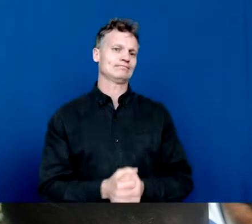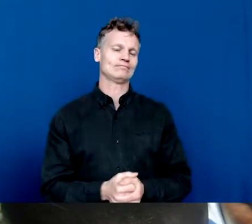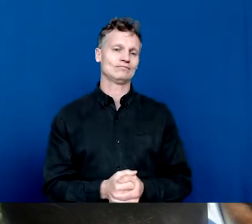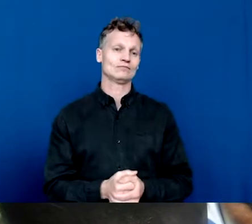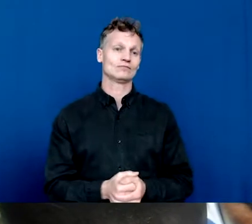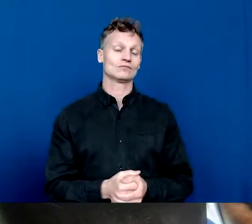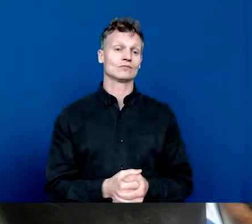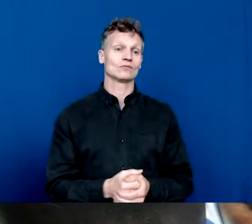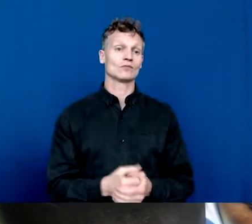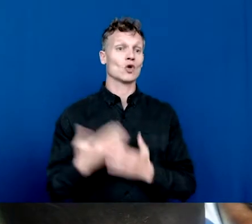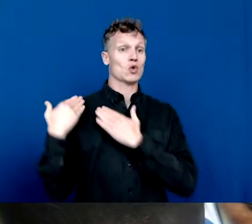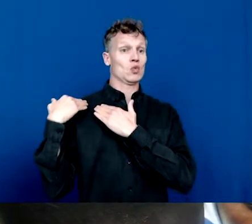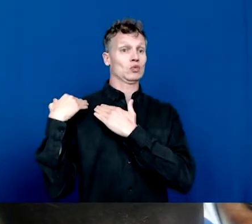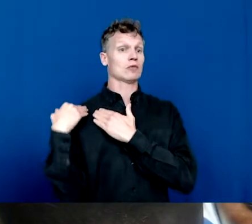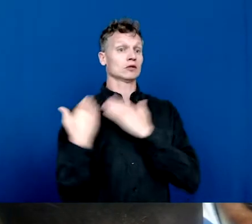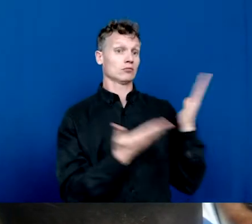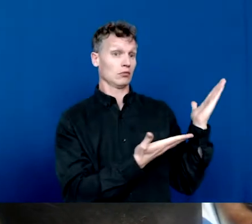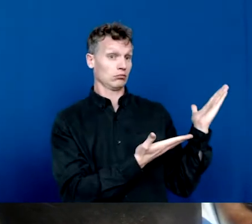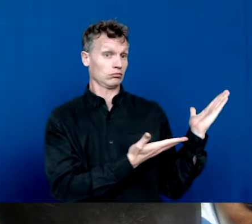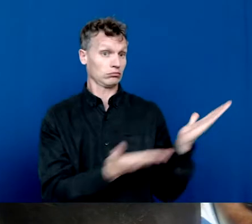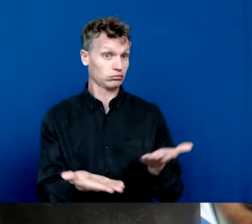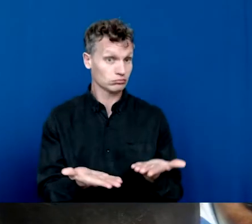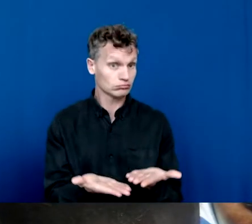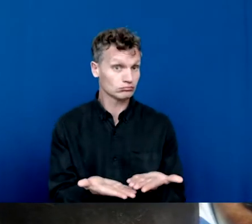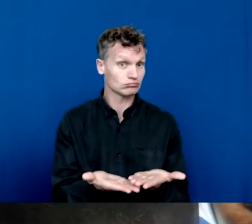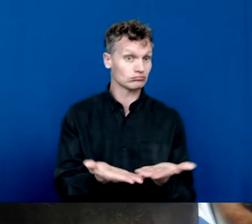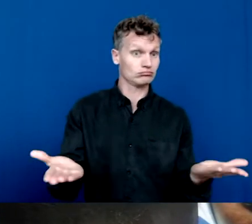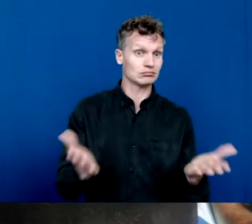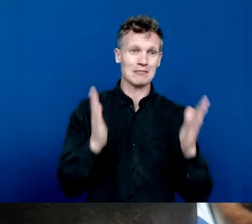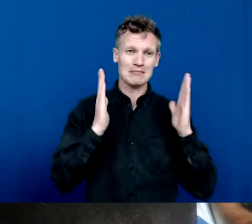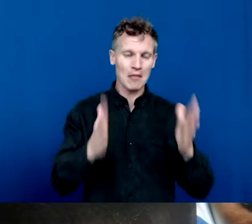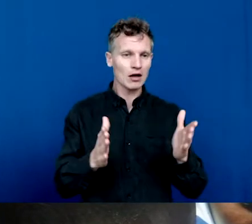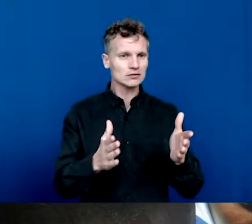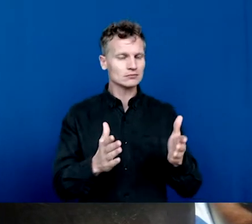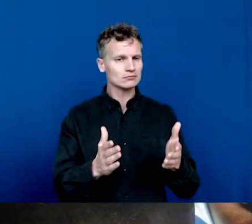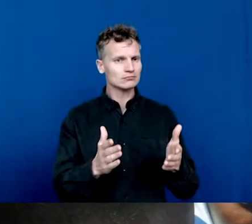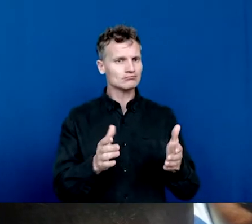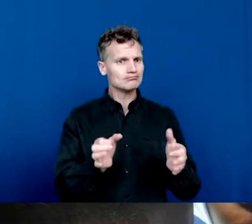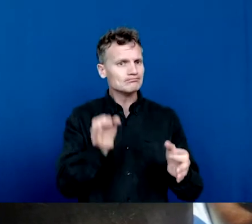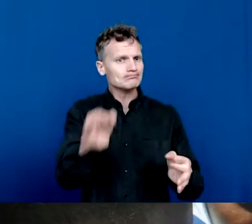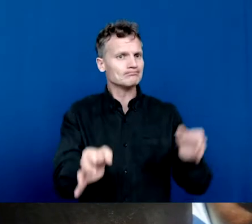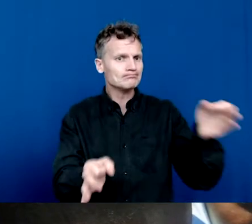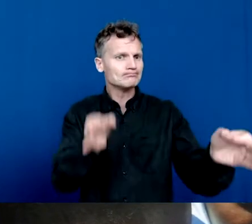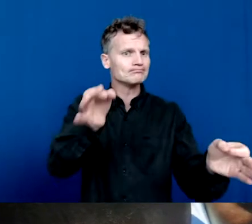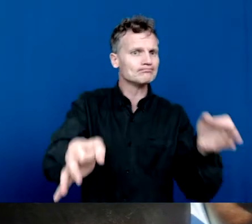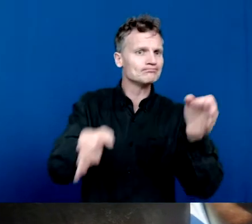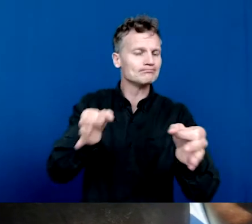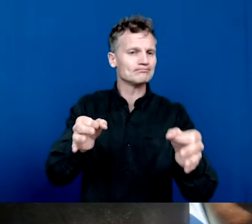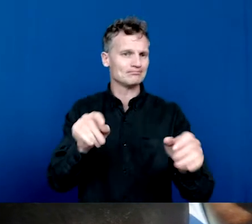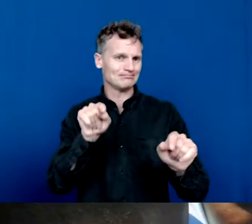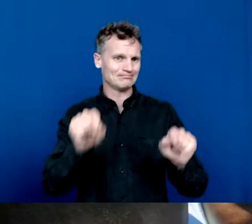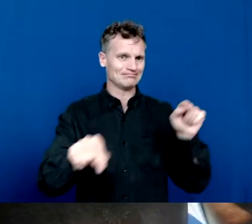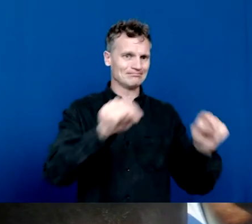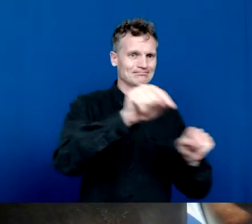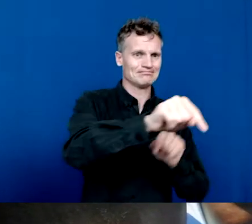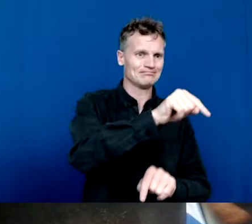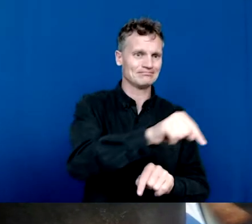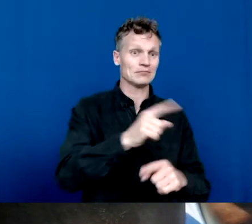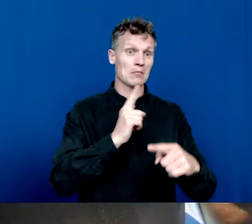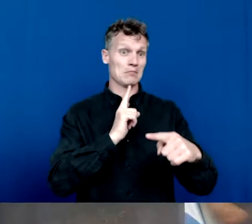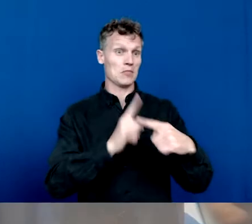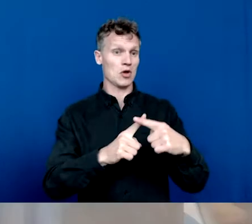services basés dans les communautés locales et dans des établissements peuvent acquérir les connaissances et les